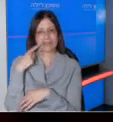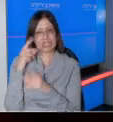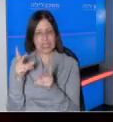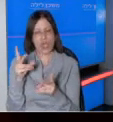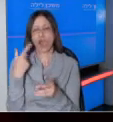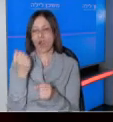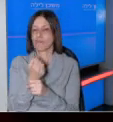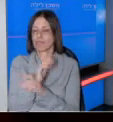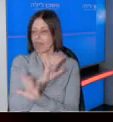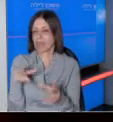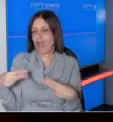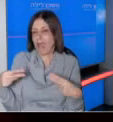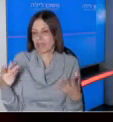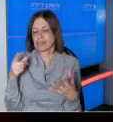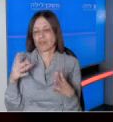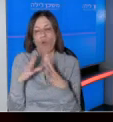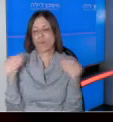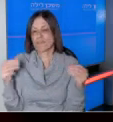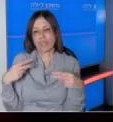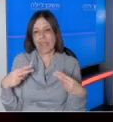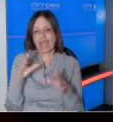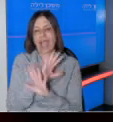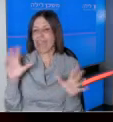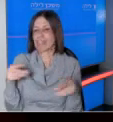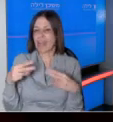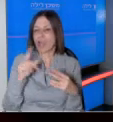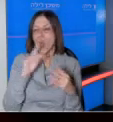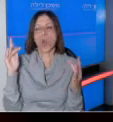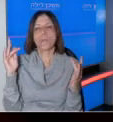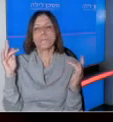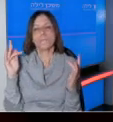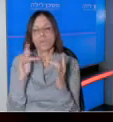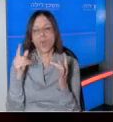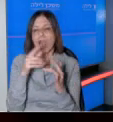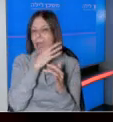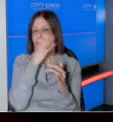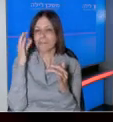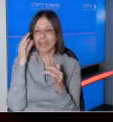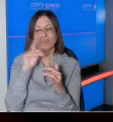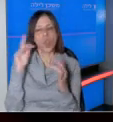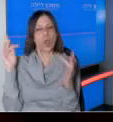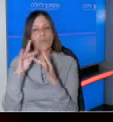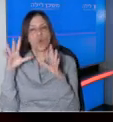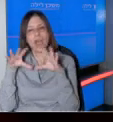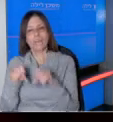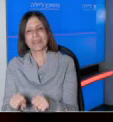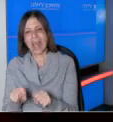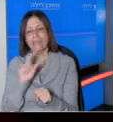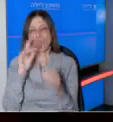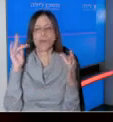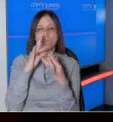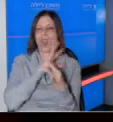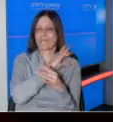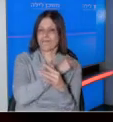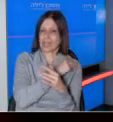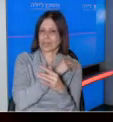וככה אובדן הרתעה. ככה נראה אובדן הרתעה. אין הרתעה. לא מול הבדואים בדרום, לא מול המתנחלים ביהודה ושומרון, ולא מול הפלסטינים.